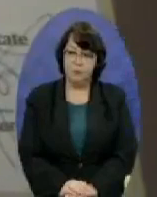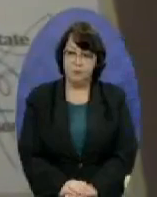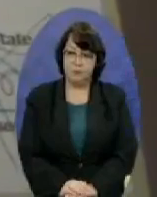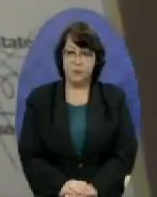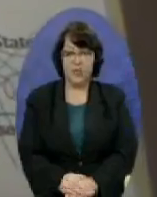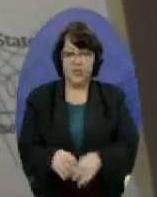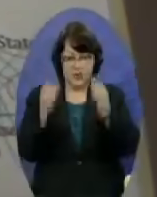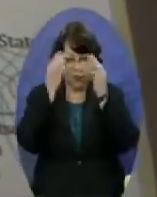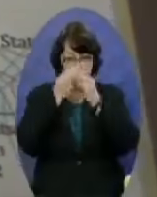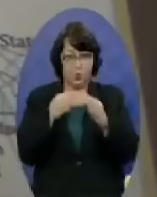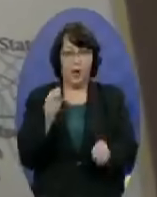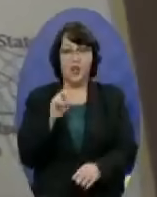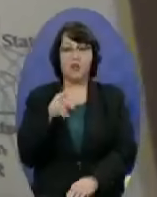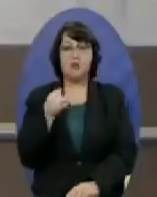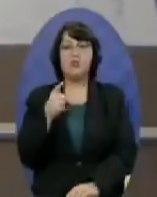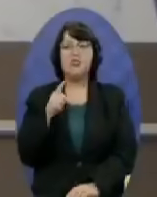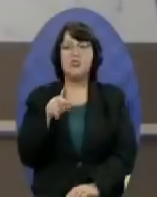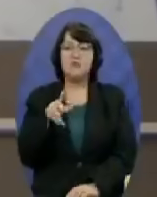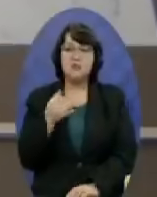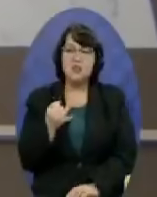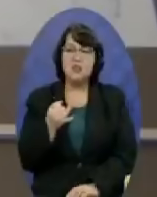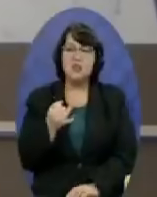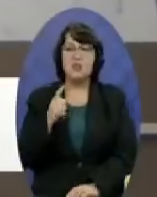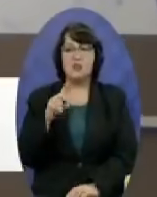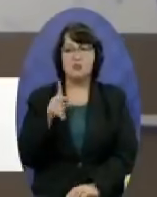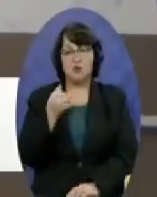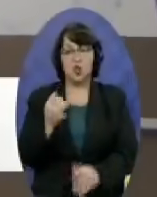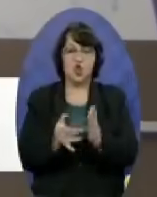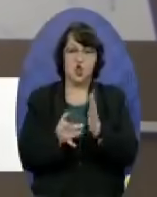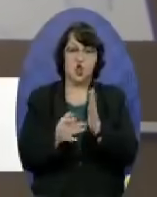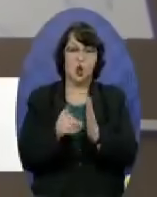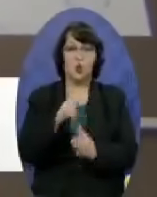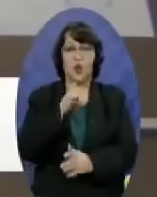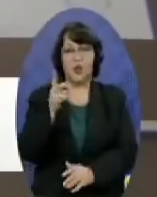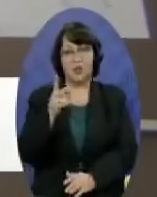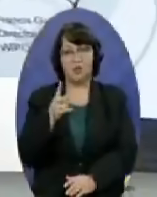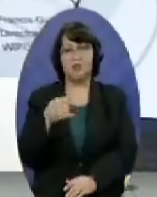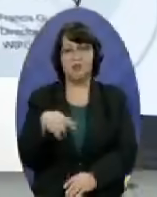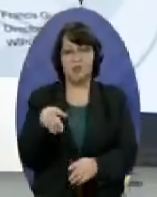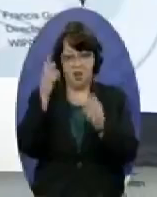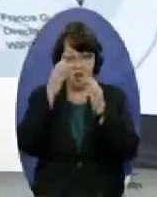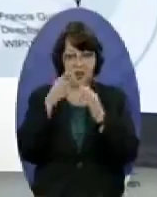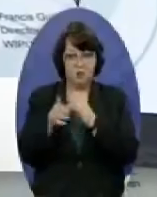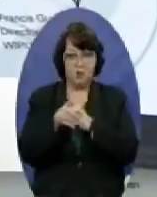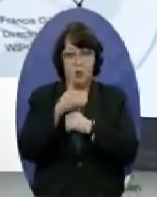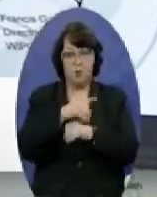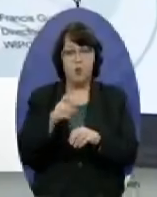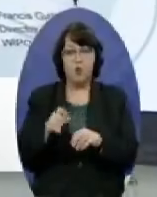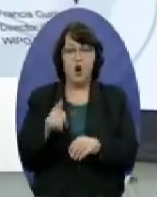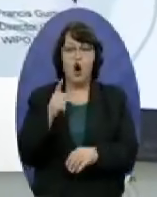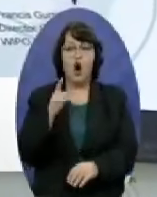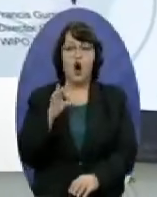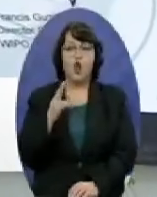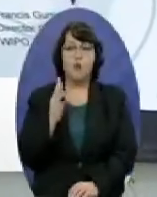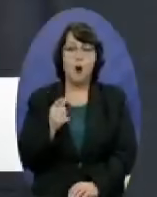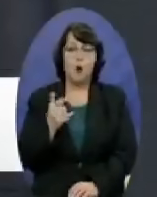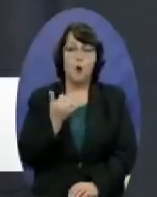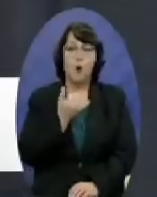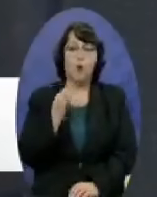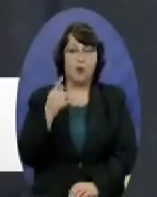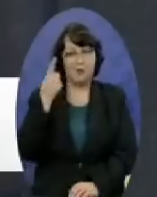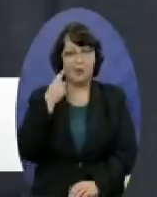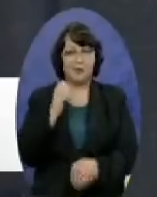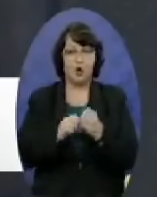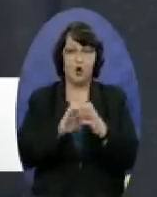За шинжил ухааны академи химийн технологийн хүрээлэнгийн эрдэмтэд холимог уургийн бэлтгэл гаргаж авсан. Энэ бүтээгдэхүүнийг олон улсын